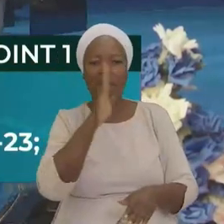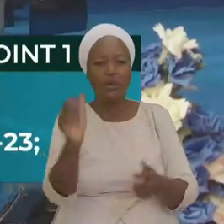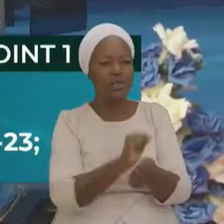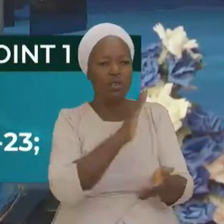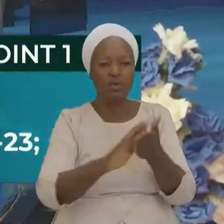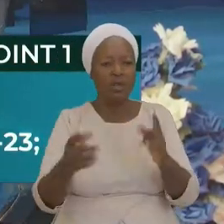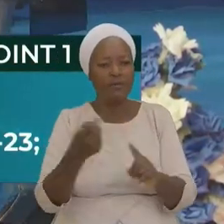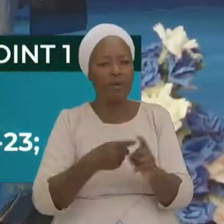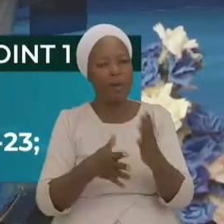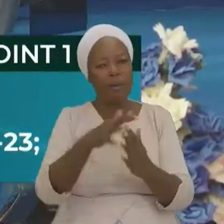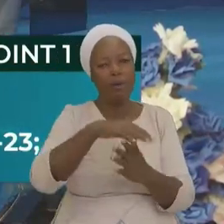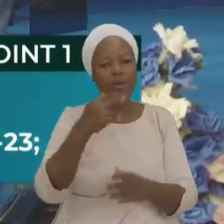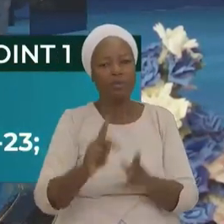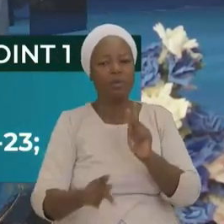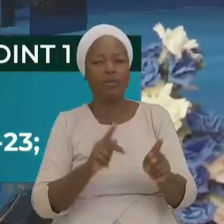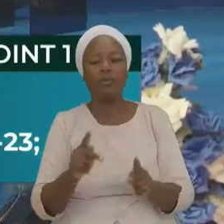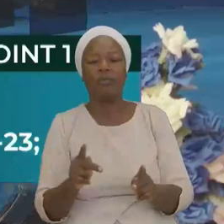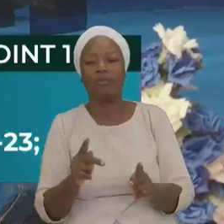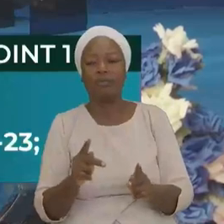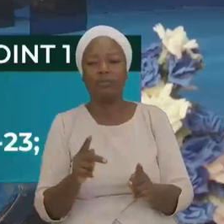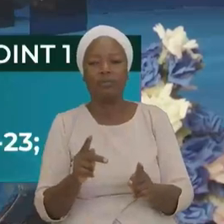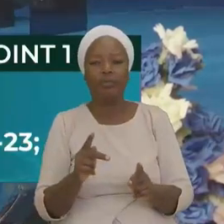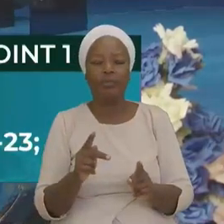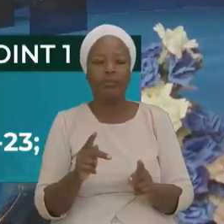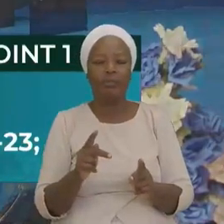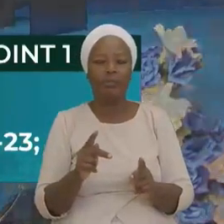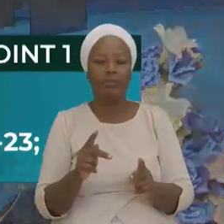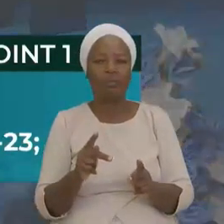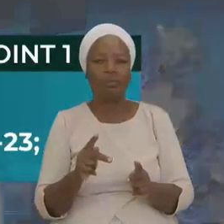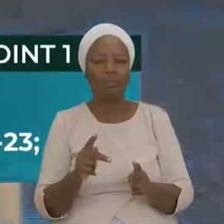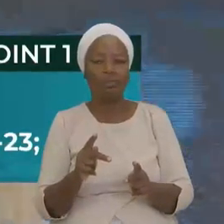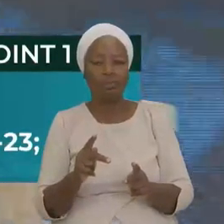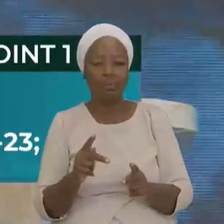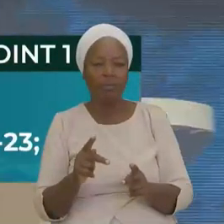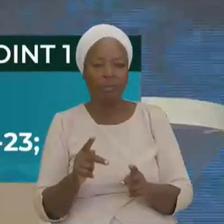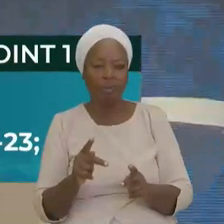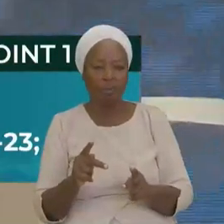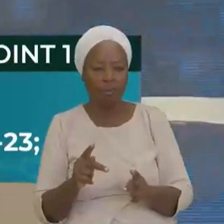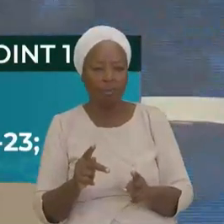ce prophète sera exterminé du milieu du peuple.